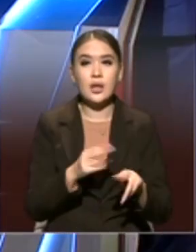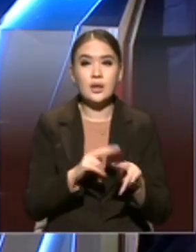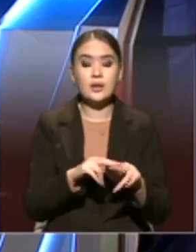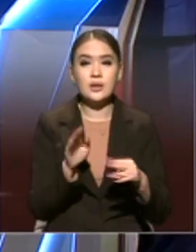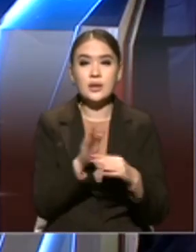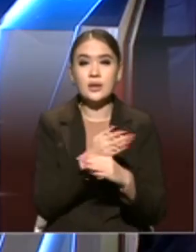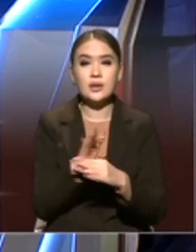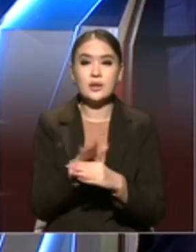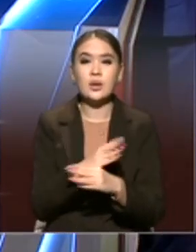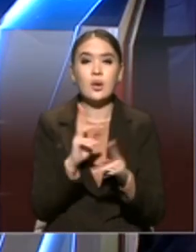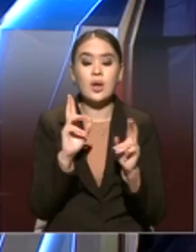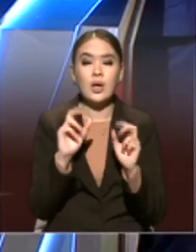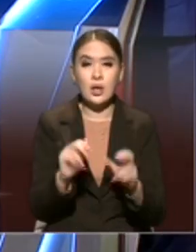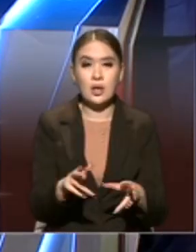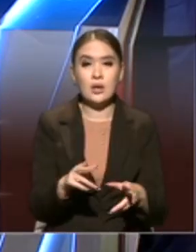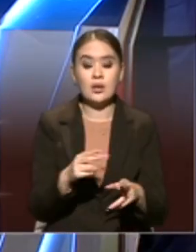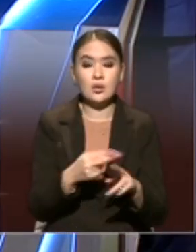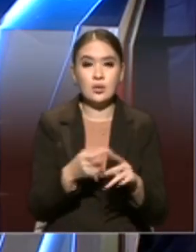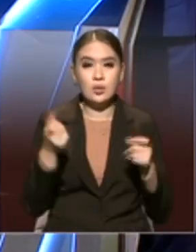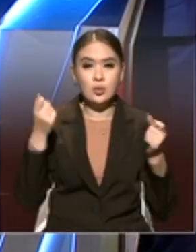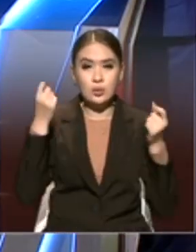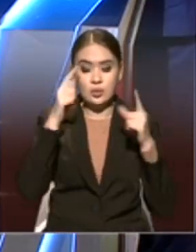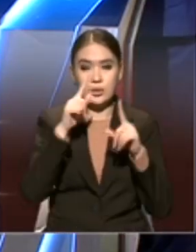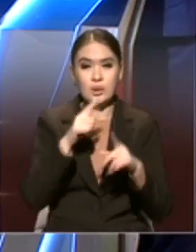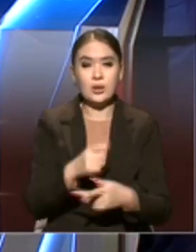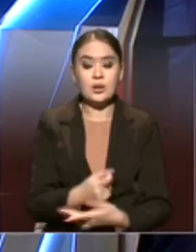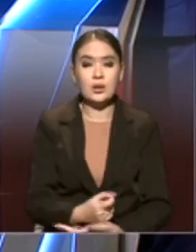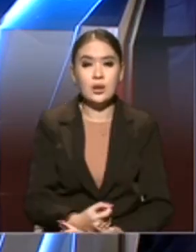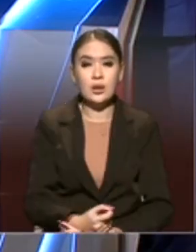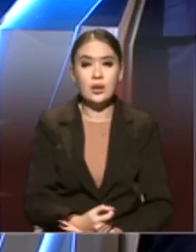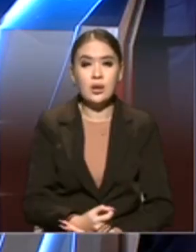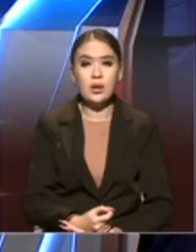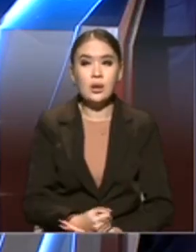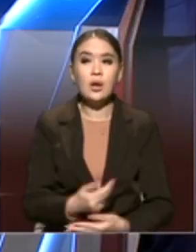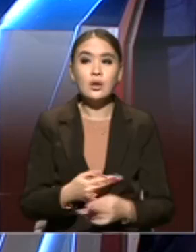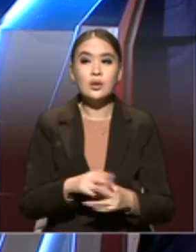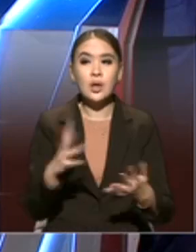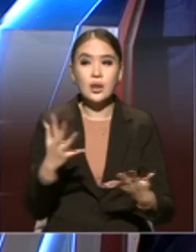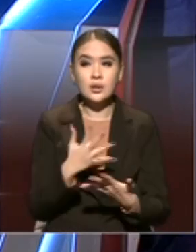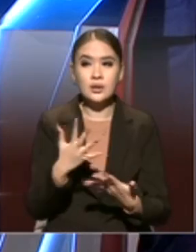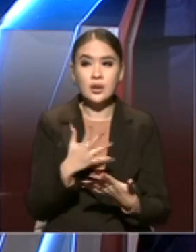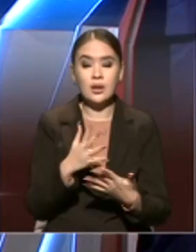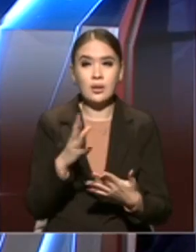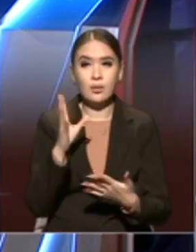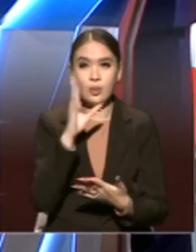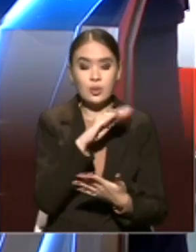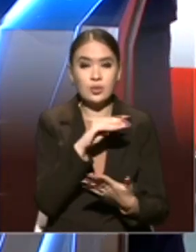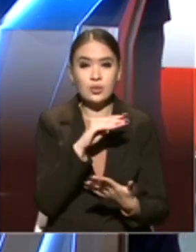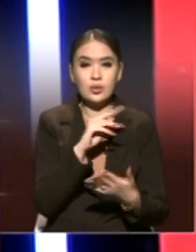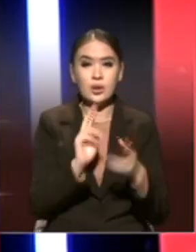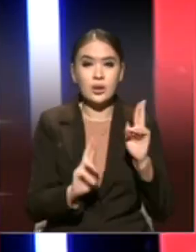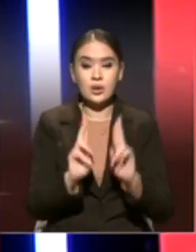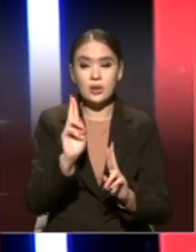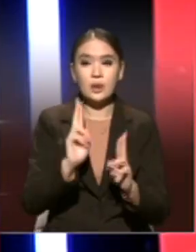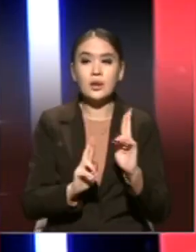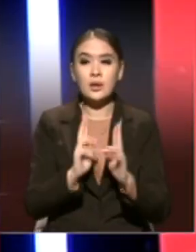іріктеу қалай жүргізіліп жатыр деп, солай емес пе? Іріктеу қалай жүргізіліп жатыр? Шынымен де қойылатын талаптар шығарыңыздаршы бізге. Қойылатын талаптар